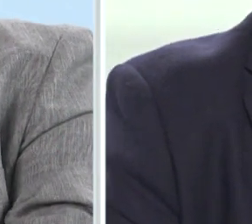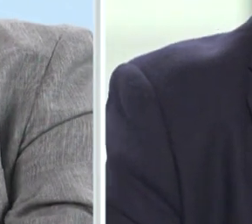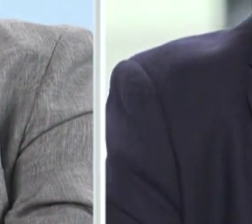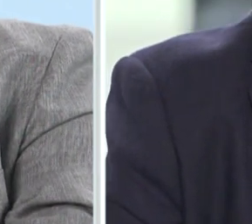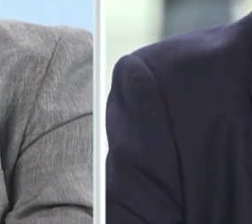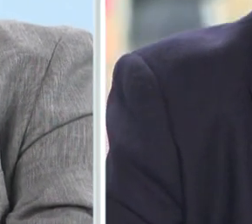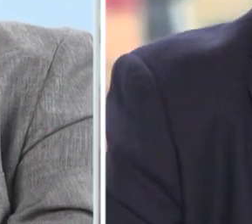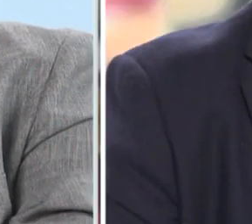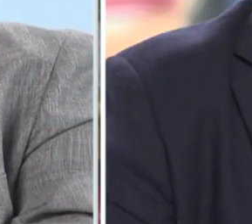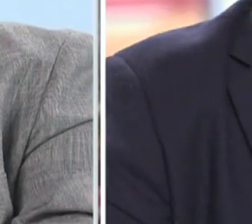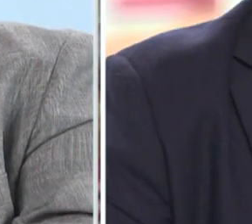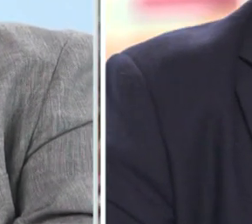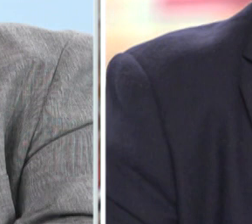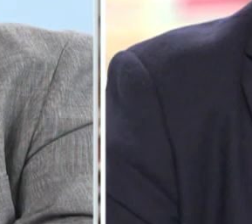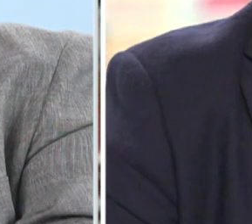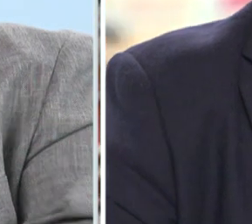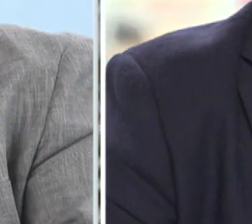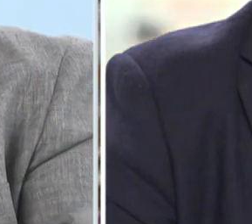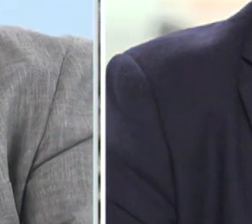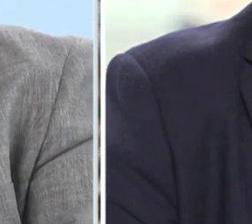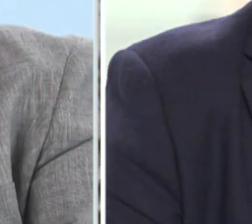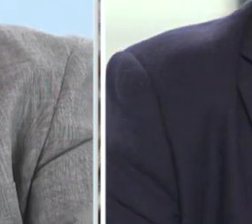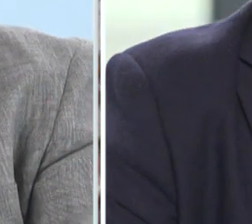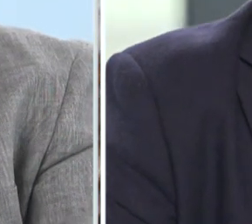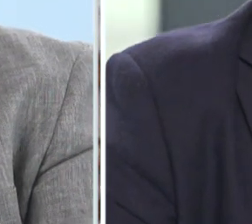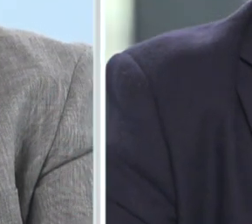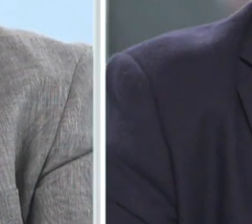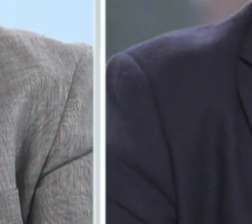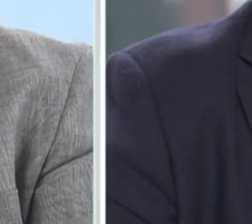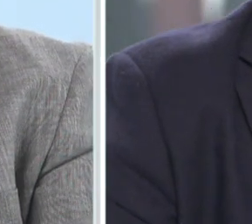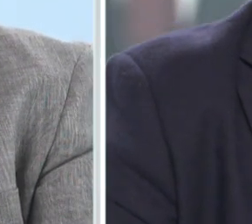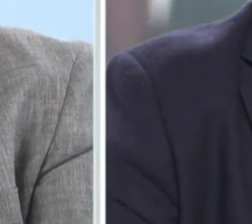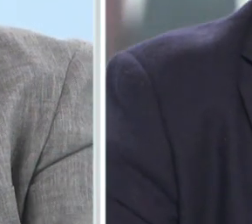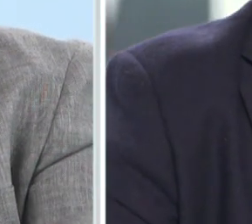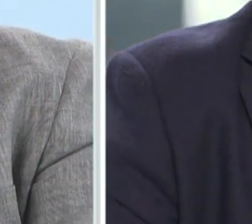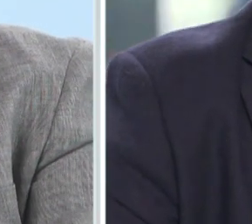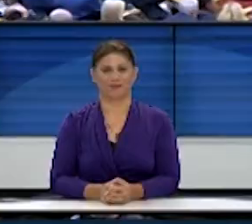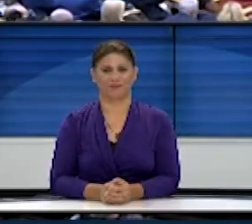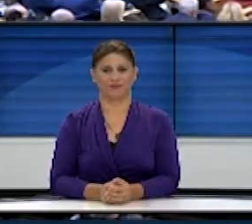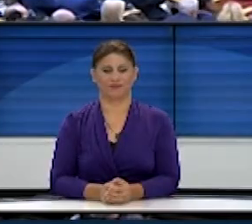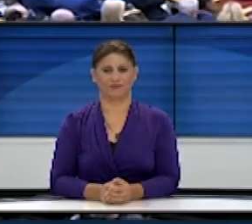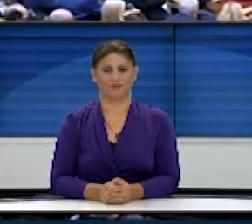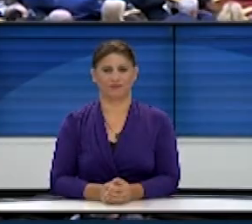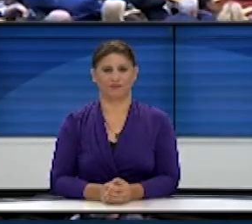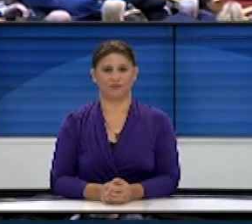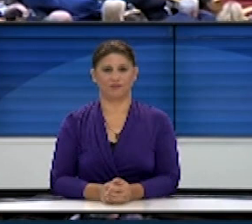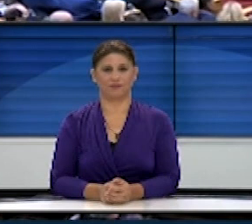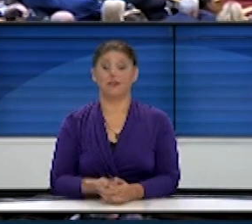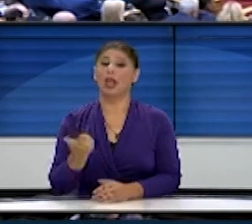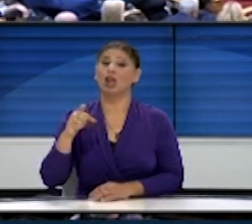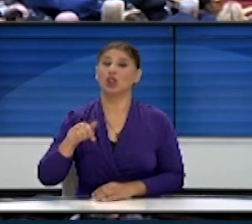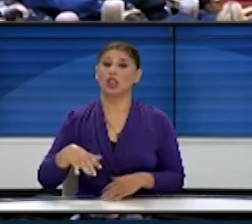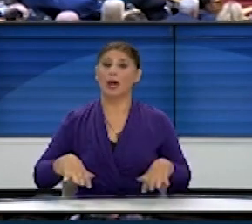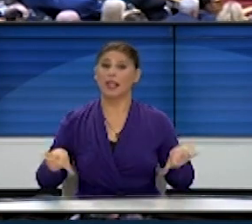εκλογών. Άρα Σάββατο πάει και στην Πρόεδρο της Δημοκρατίας, ανακοινώνει τις εκλογές, θεροκολύνει το διάθεμα στη Βουλή, ξεκινάει η προεκλογική